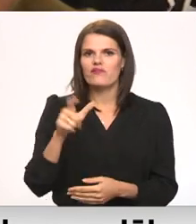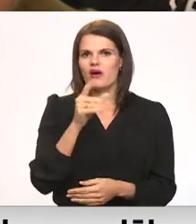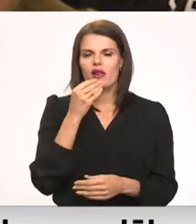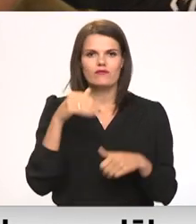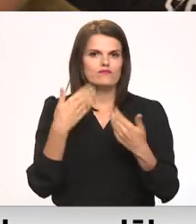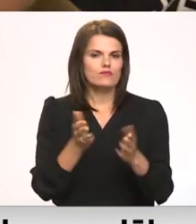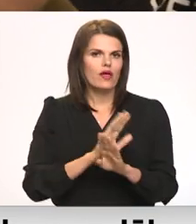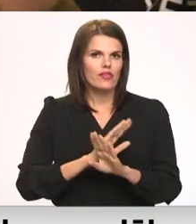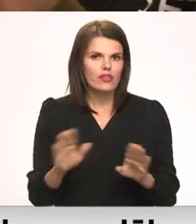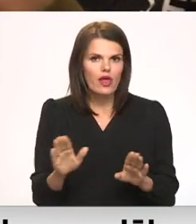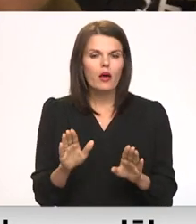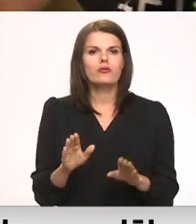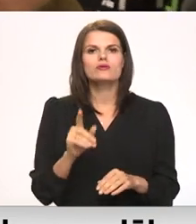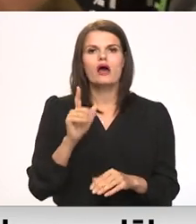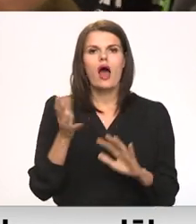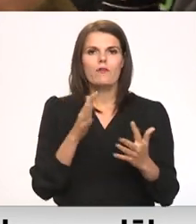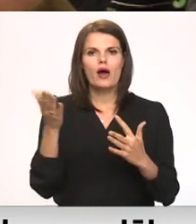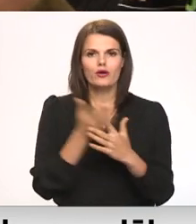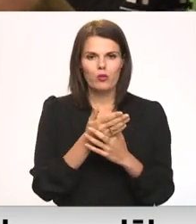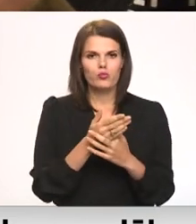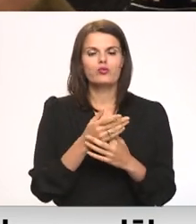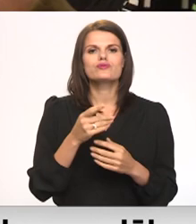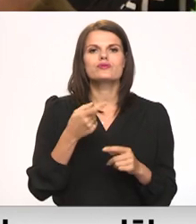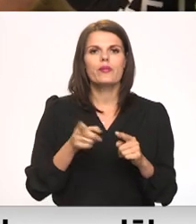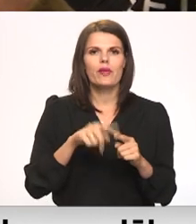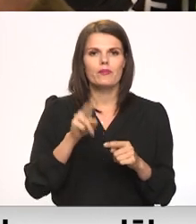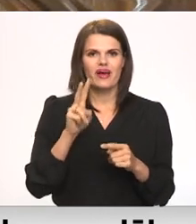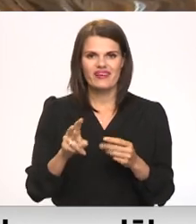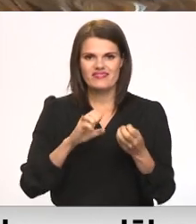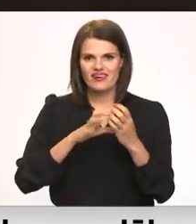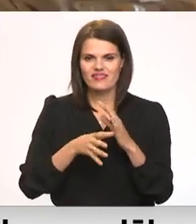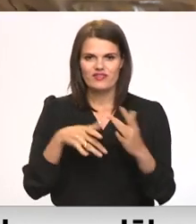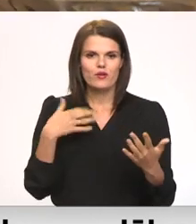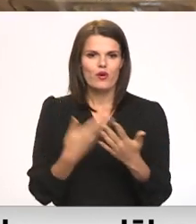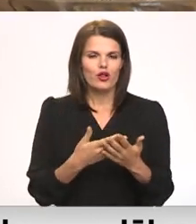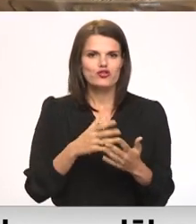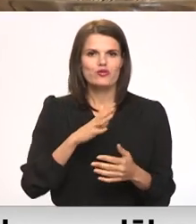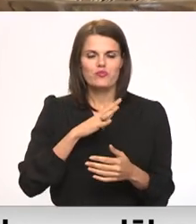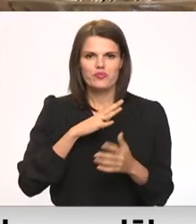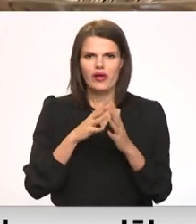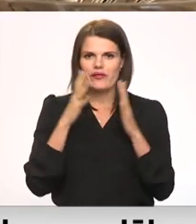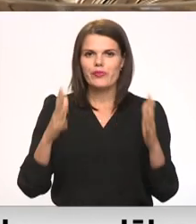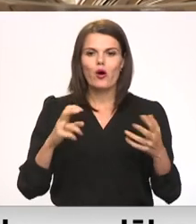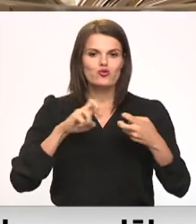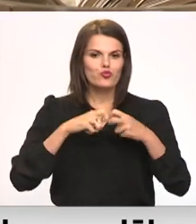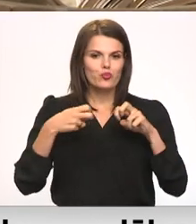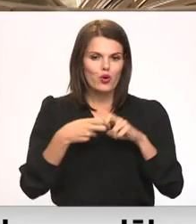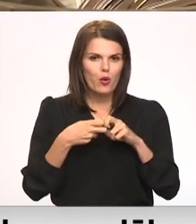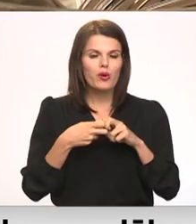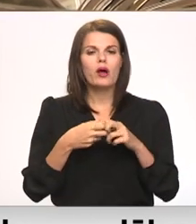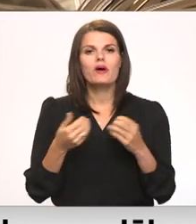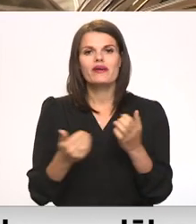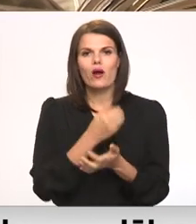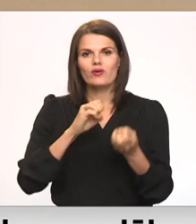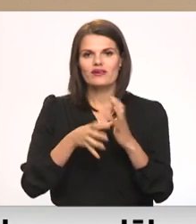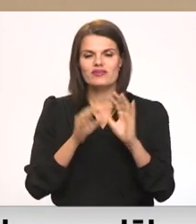neēdinās. Vien nepilna puse lielā mērā tādēļ, ka sistēma līdz šim mēdza pamatīgi uzkārties. Jaunās